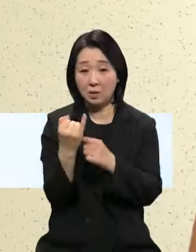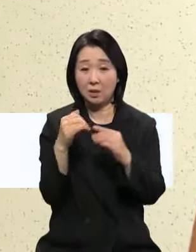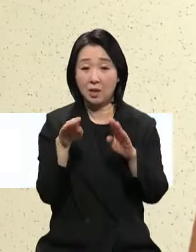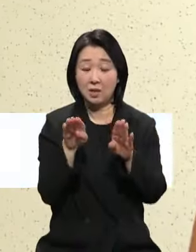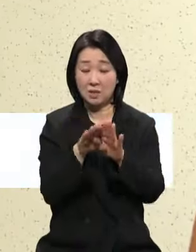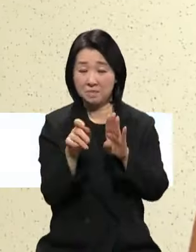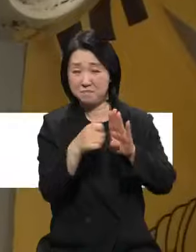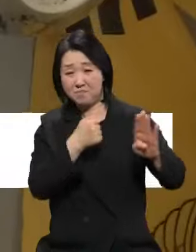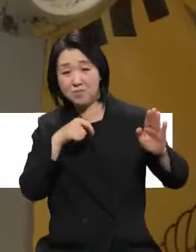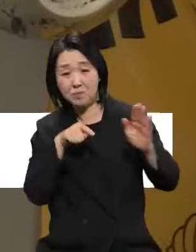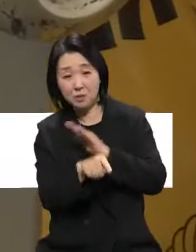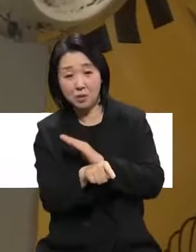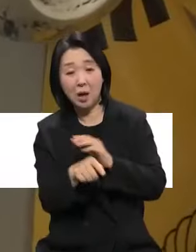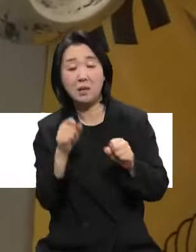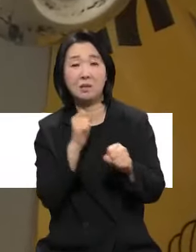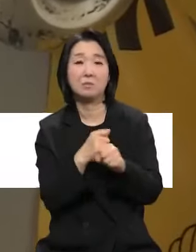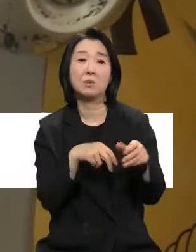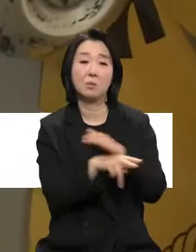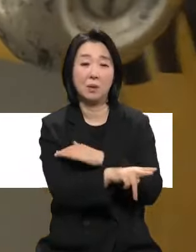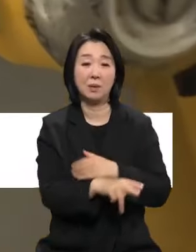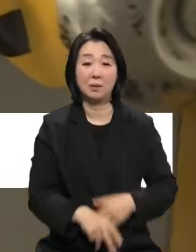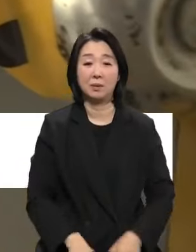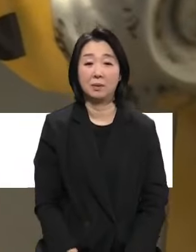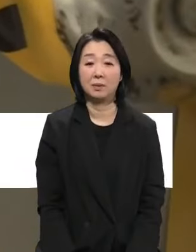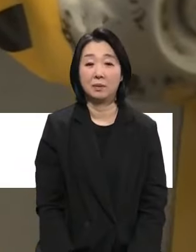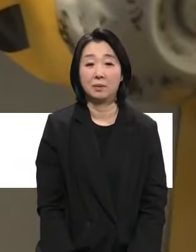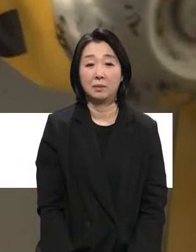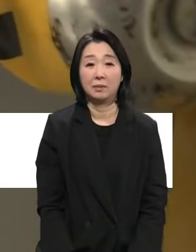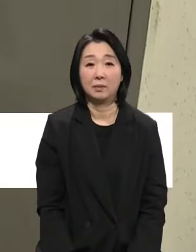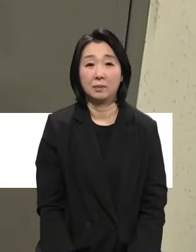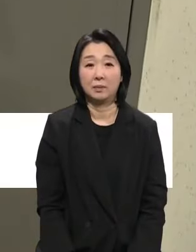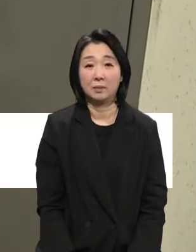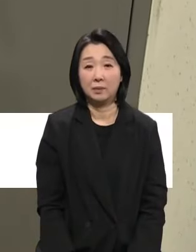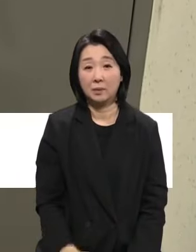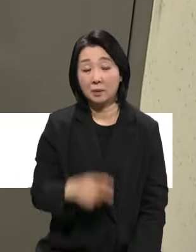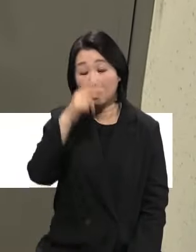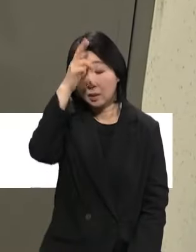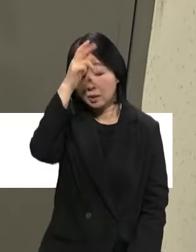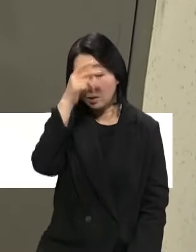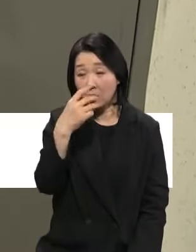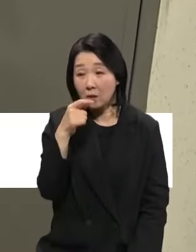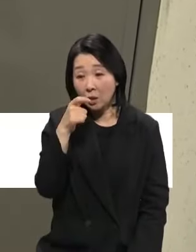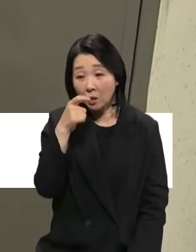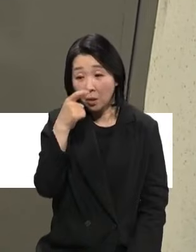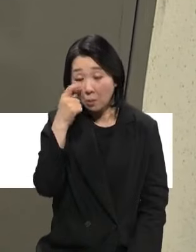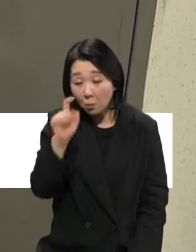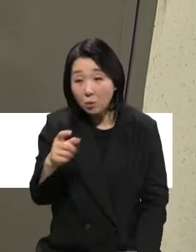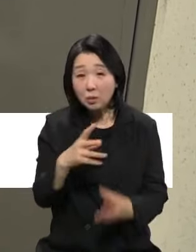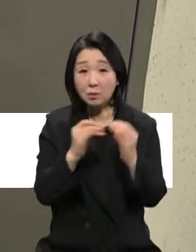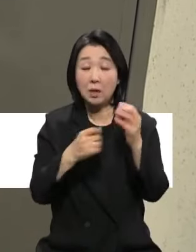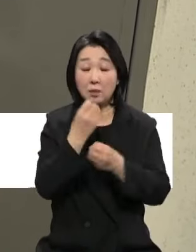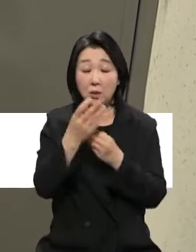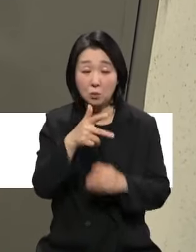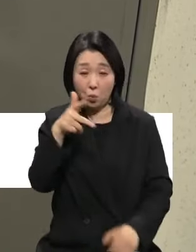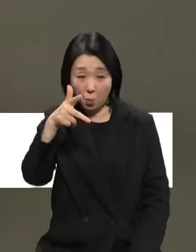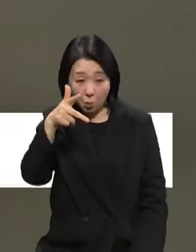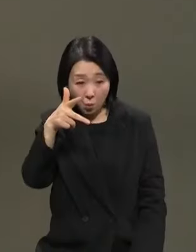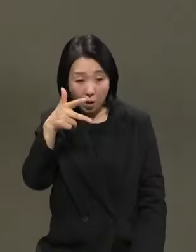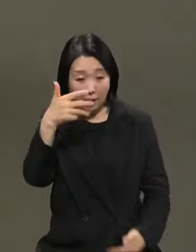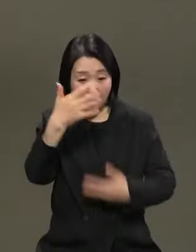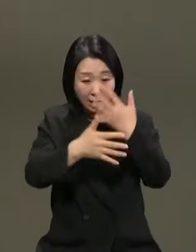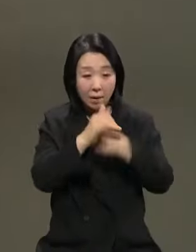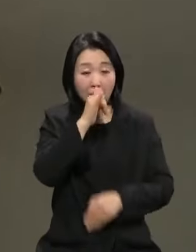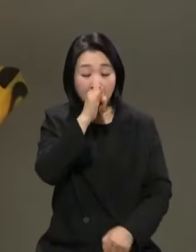뜯고 들어갔지만 이미 달아난 뒤였습니다 경찰은 목격자 진술과 폐쇄회로 TV 등 자료를 바탕으로